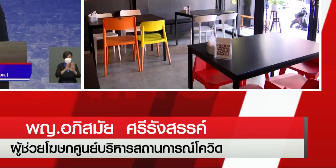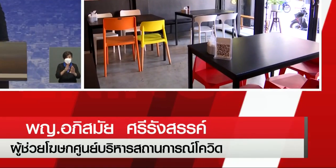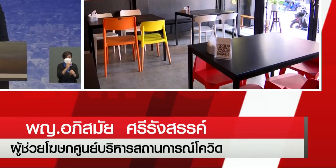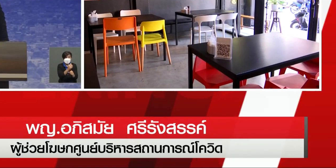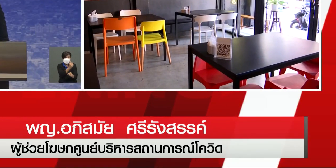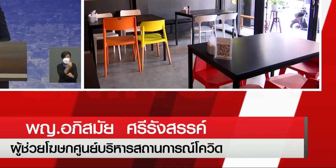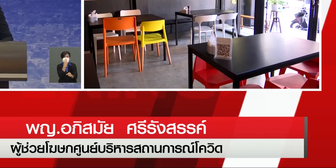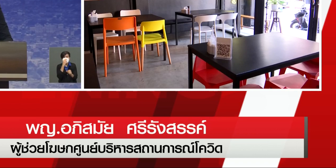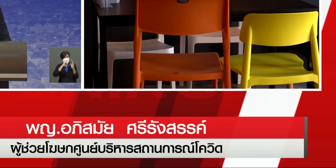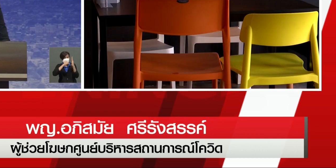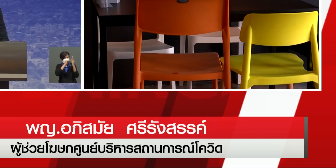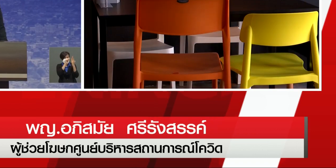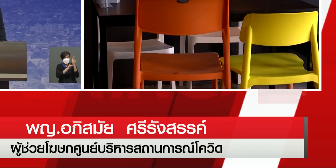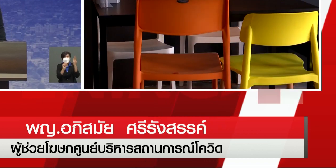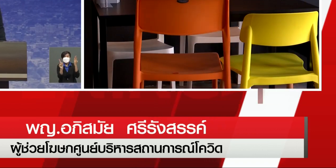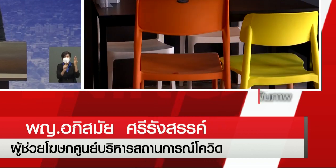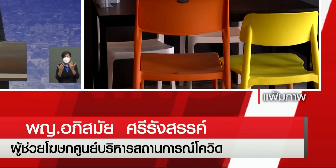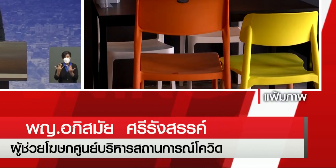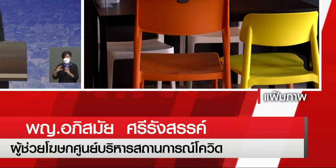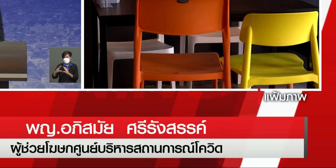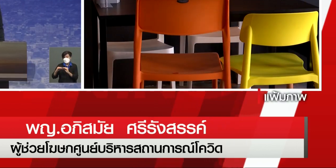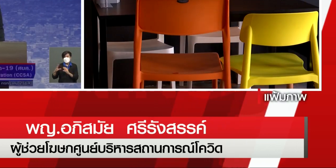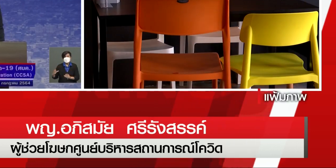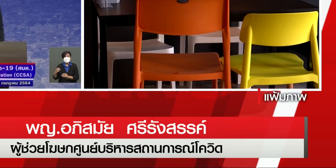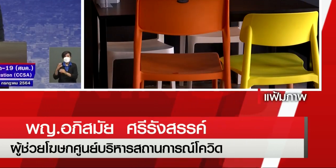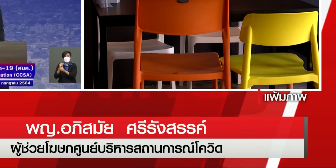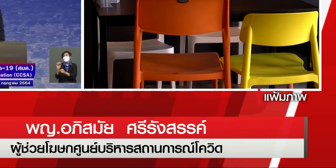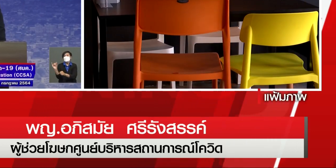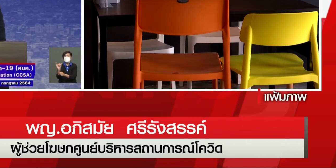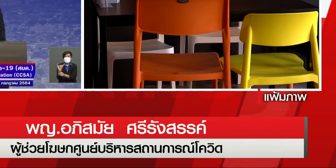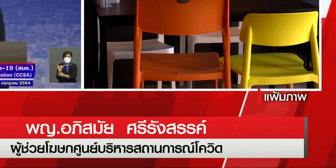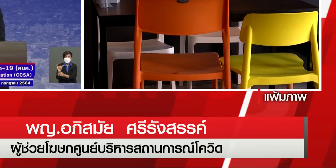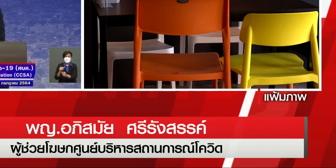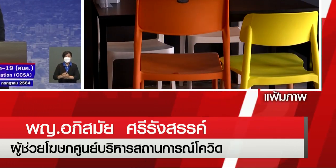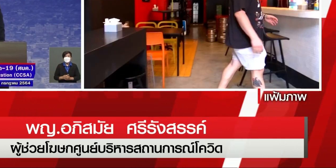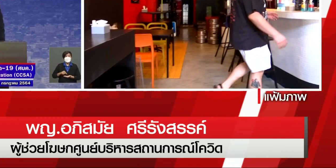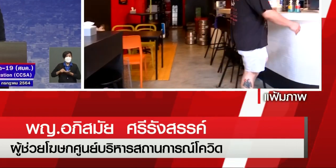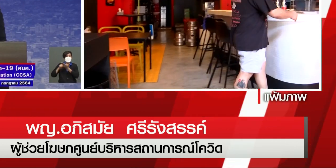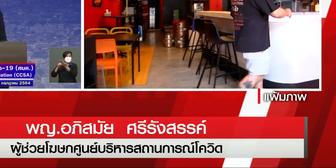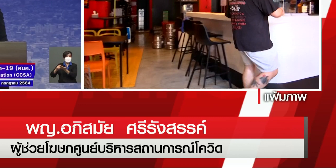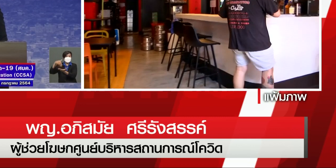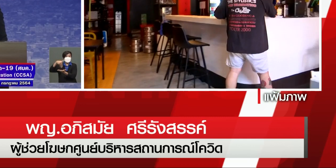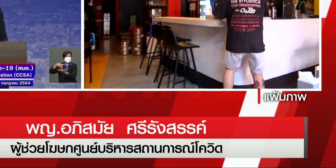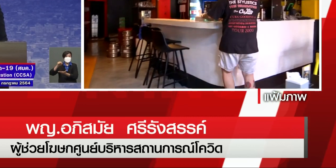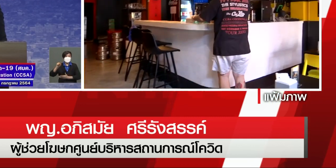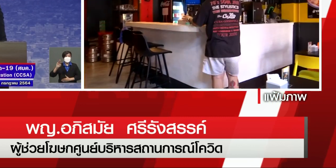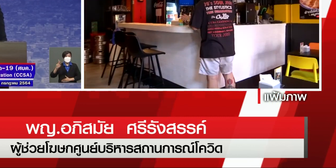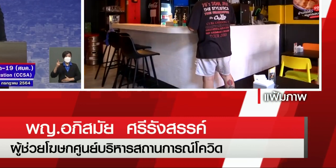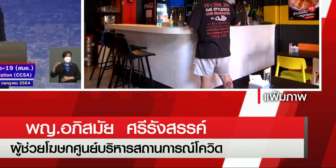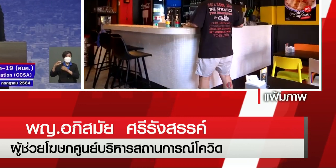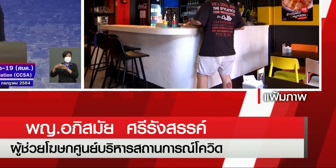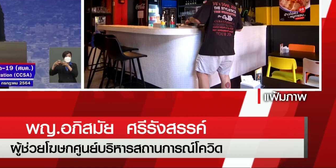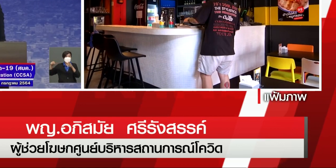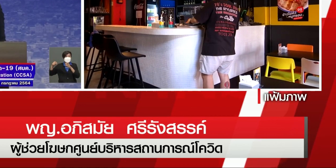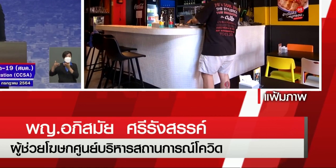นะคะแต่ตรงนี้เนี่ยยังไม่ได้มีการสรุปเป็นข้อสรุปนะคะต้องนำเสนอที่ประชุมสปกชุดใหญ่